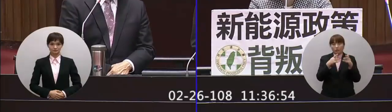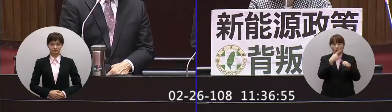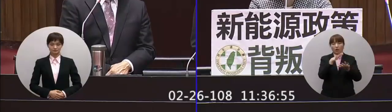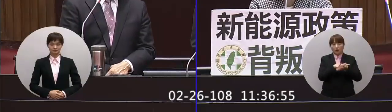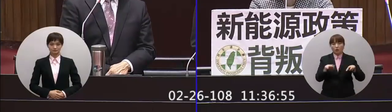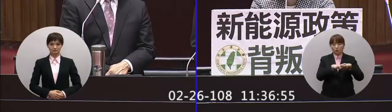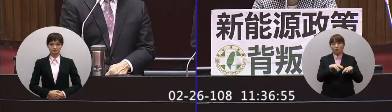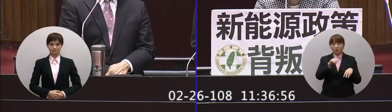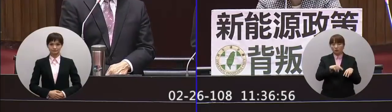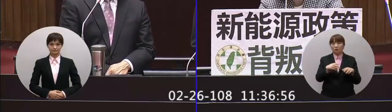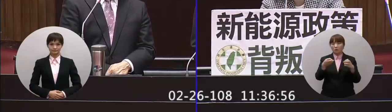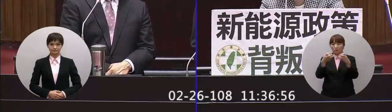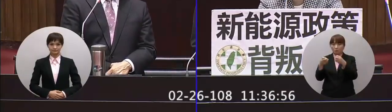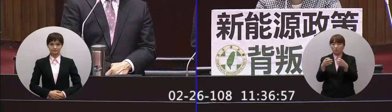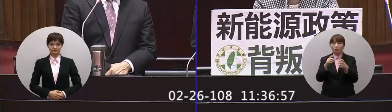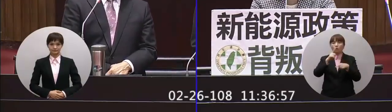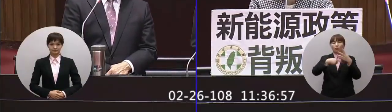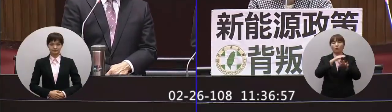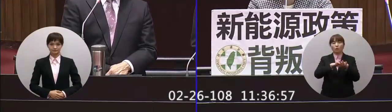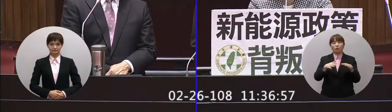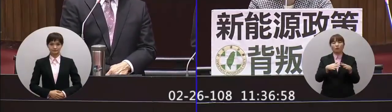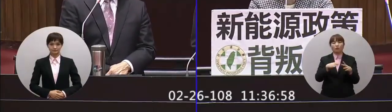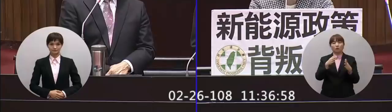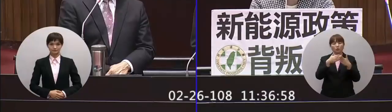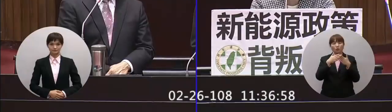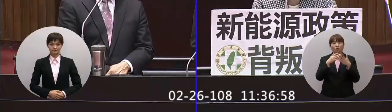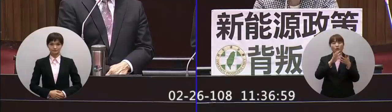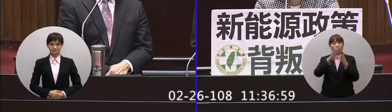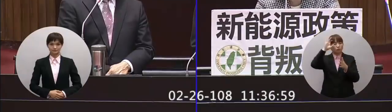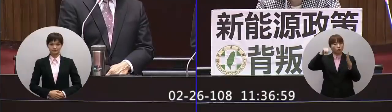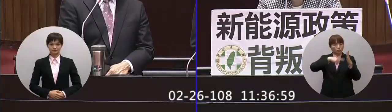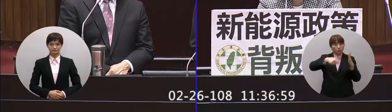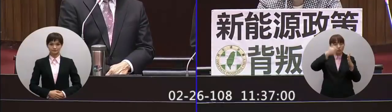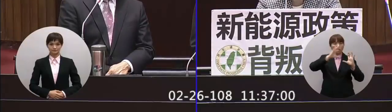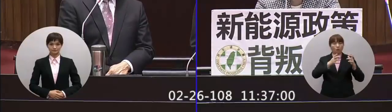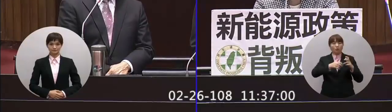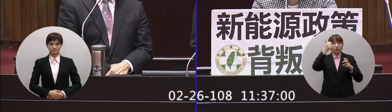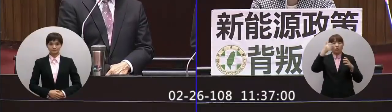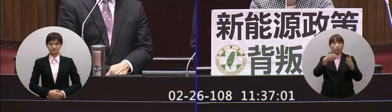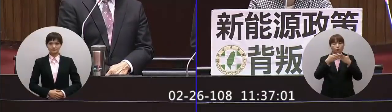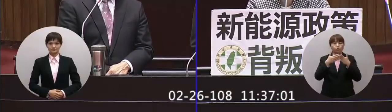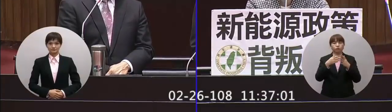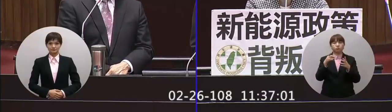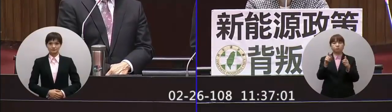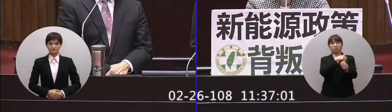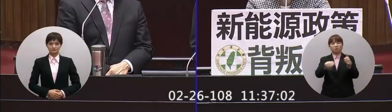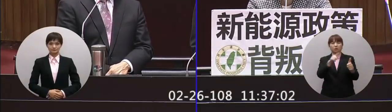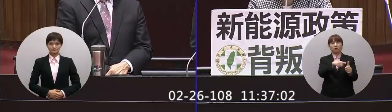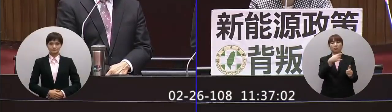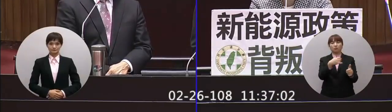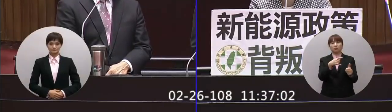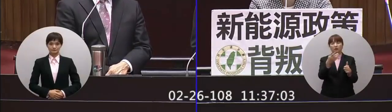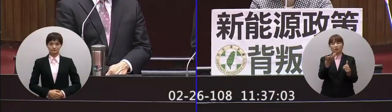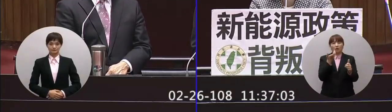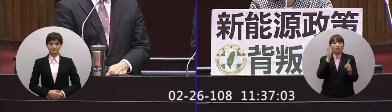我不晓得这样子的一个谈论，为什么需要高到苏院长还有总统府都出来大肆的批评，说